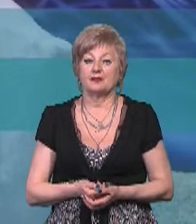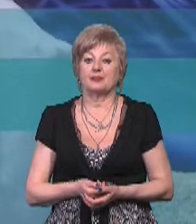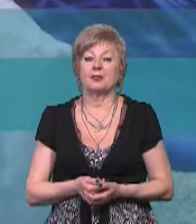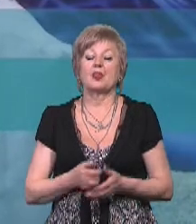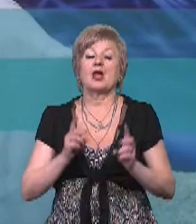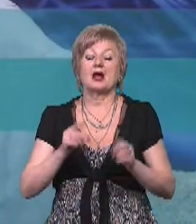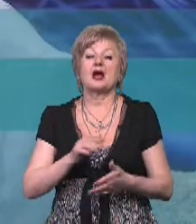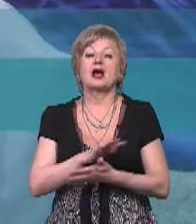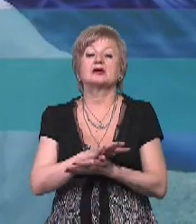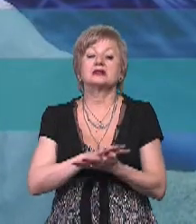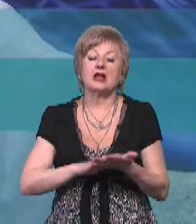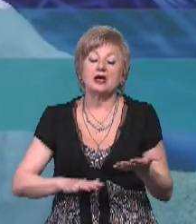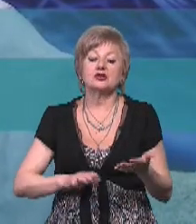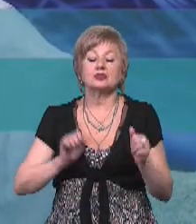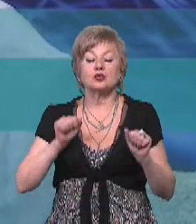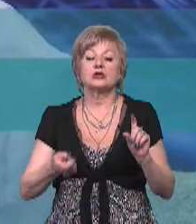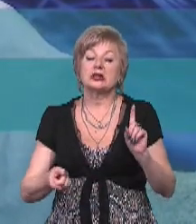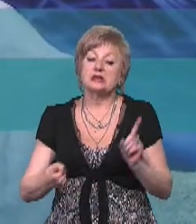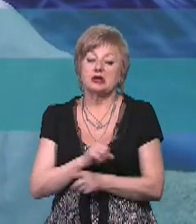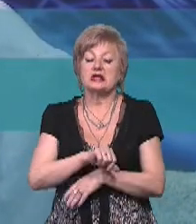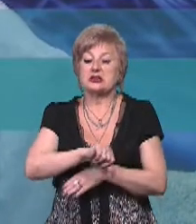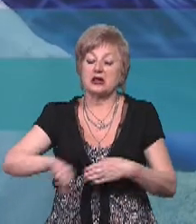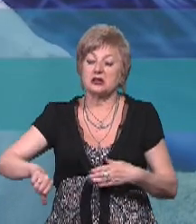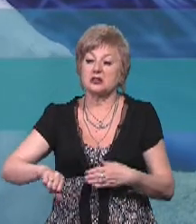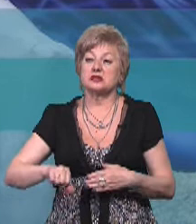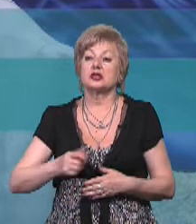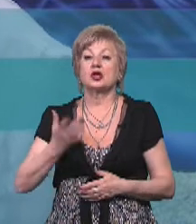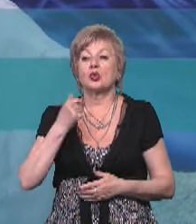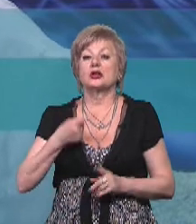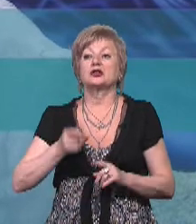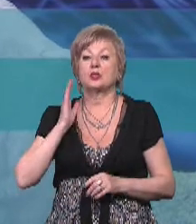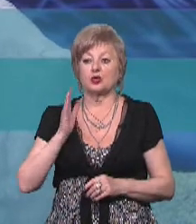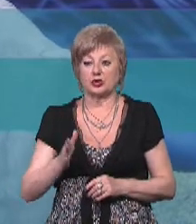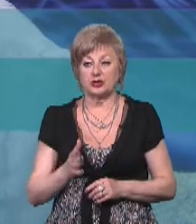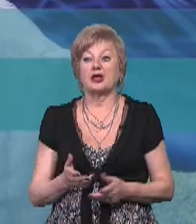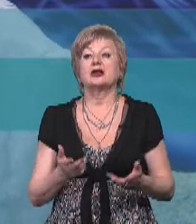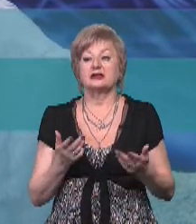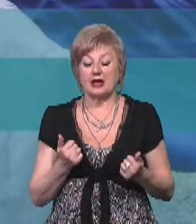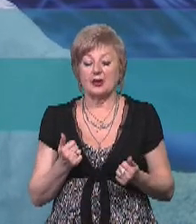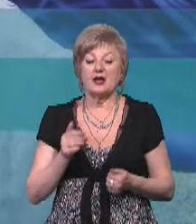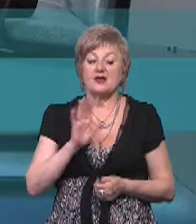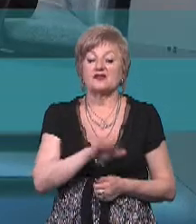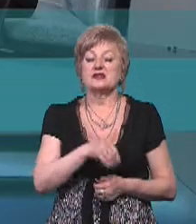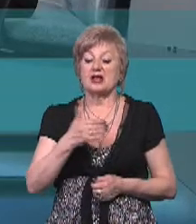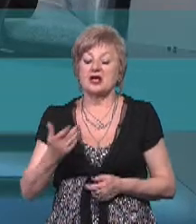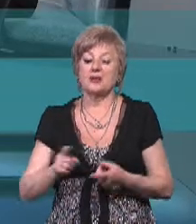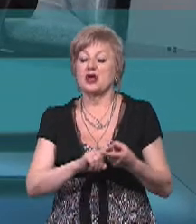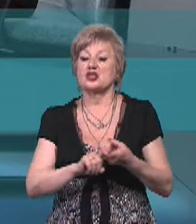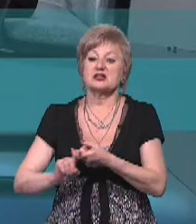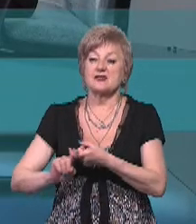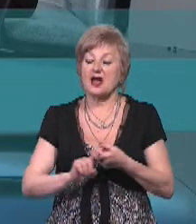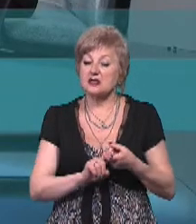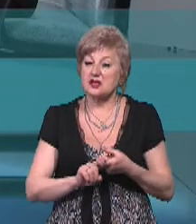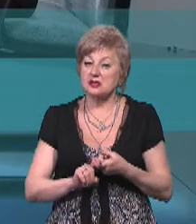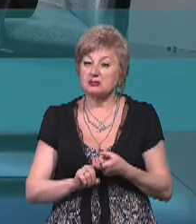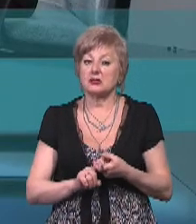мають змінитися кордони районів Запорізької області? І коли це станеться? Так, це знову ж таки взаємопов'язані такі